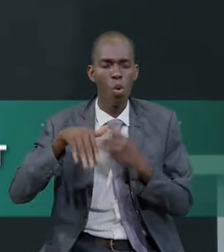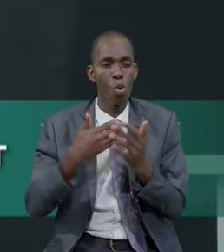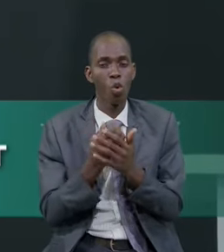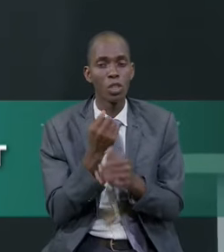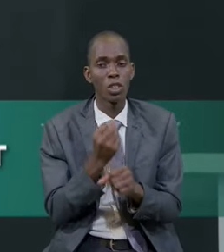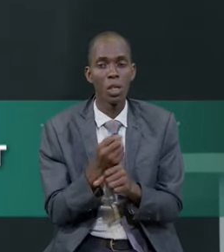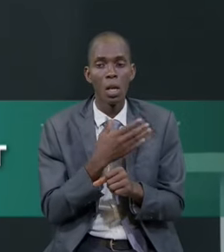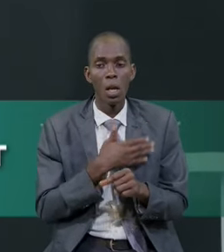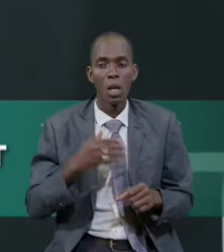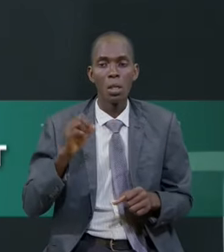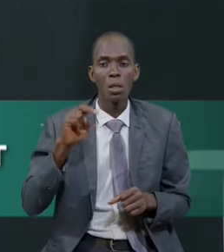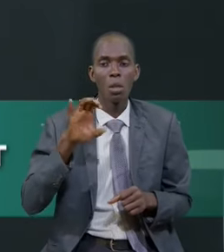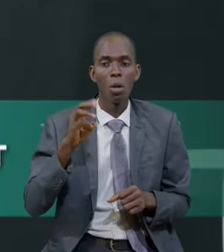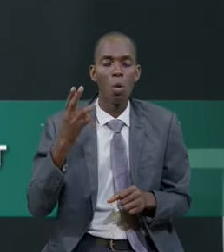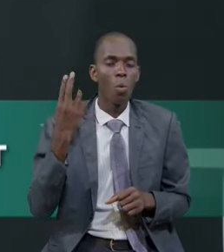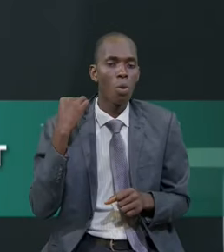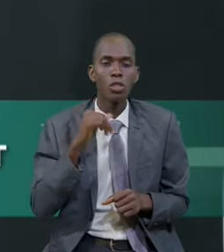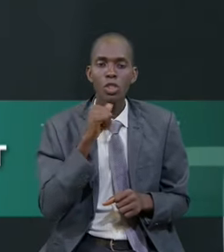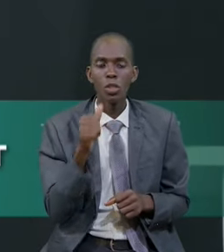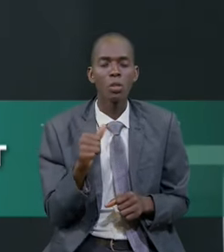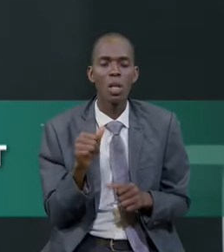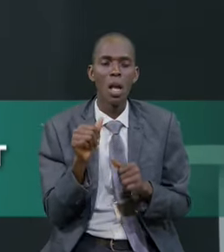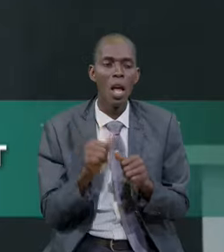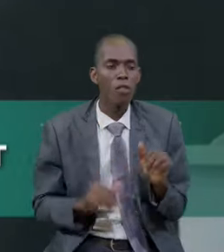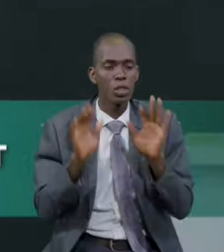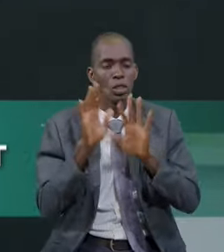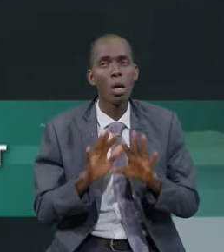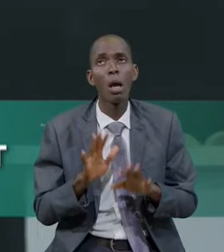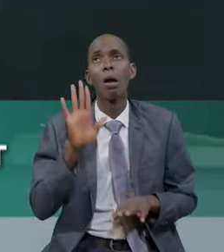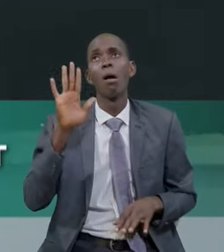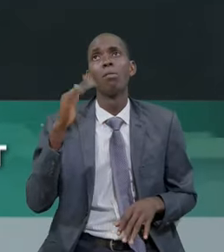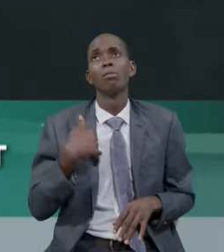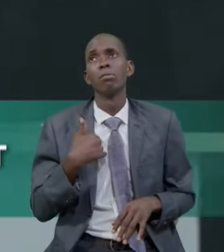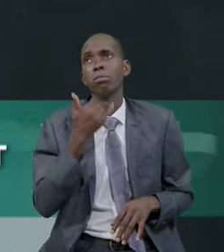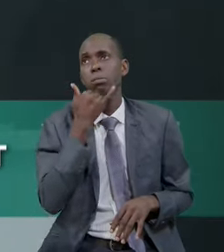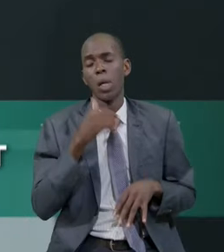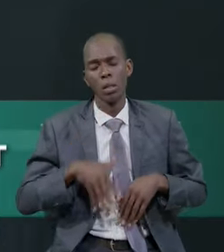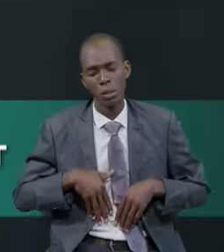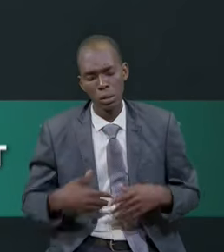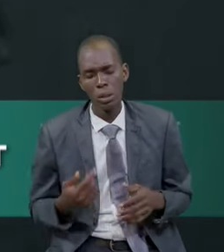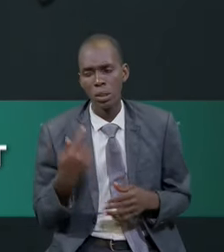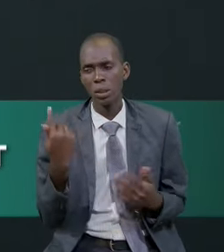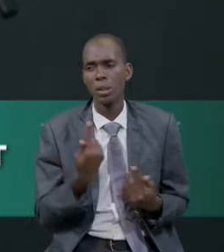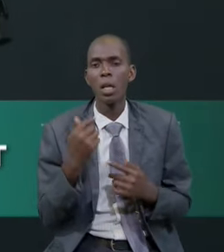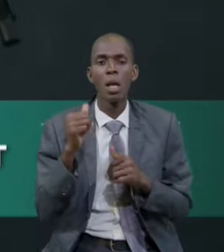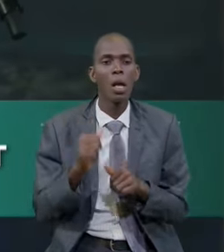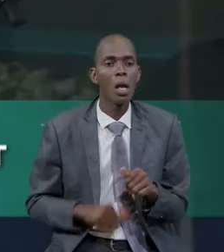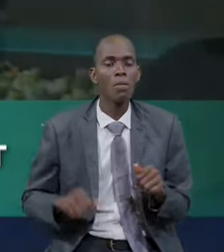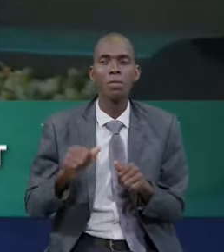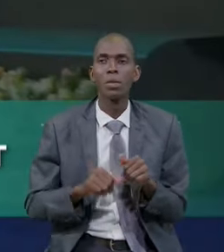Et il ne confessait pas le péché chaque dimanche, chaque jour de sabbat. Il ne confessait pas le péché chaque